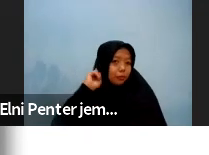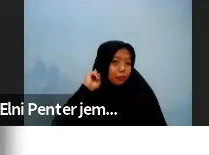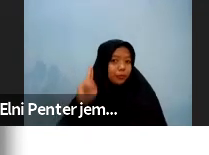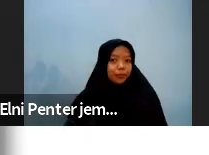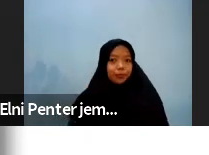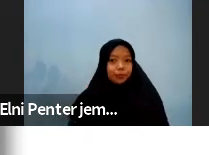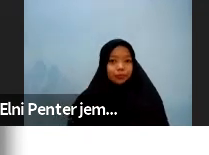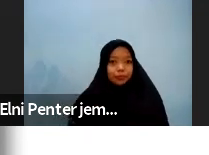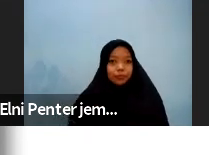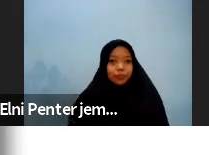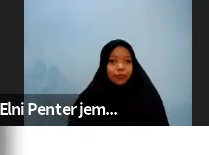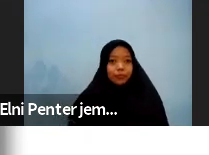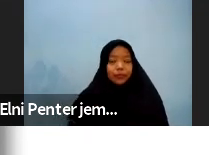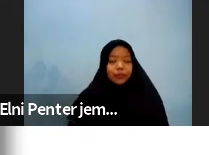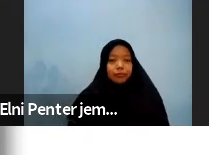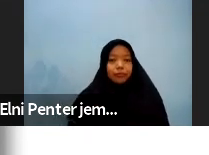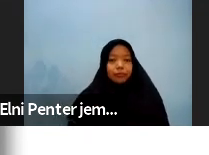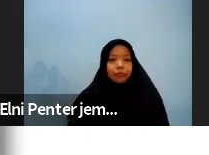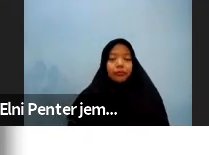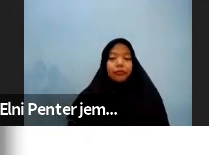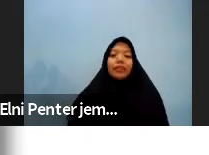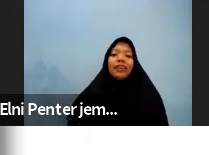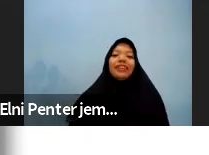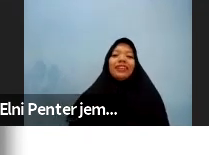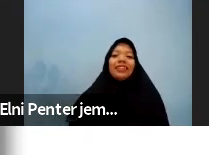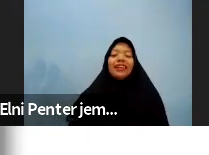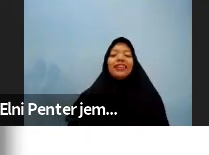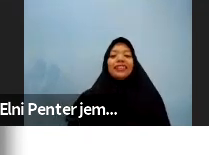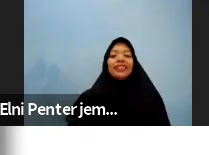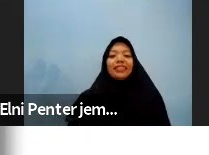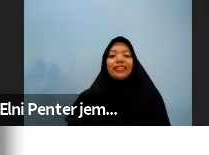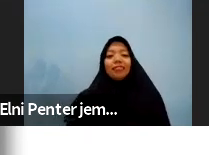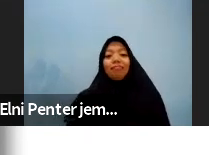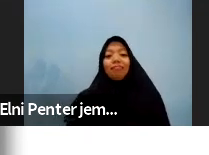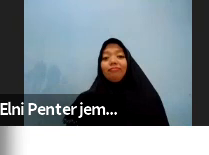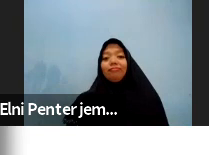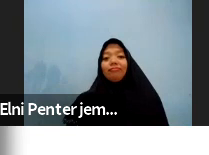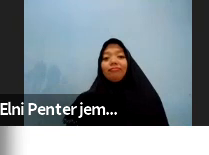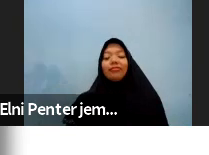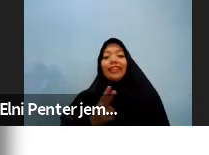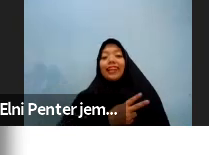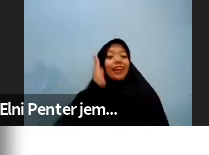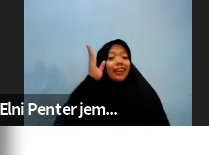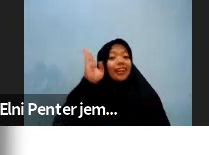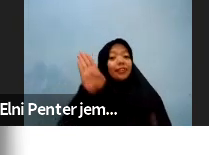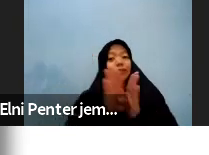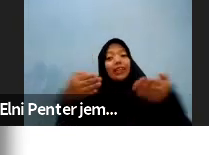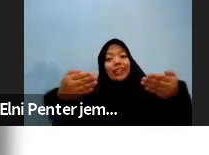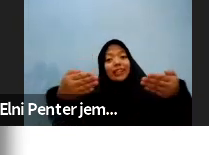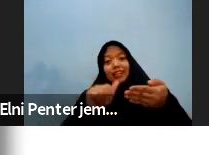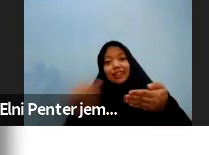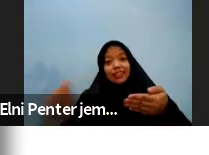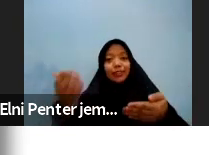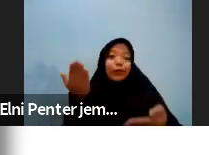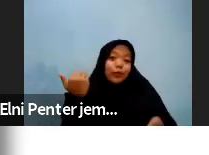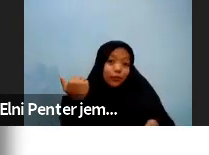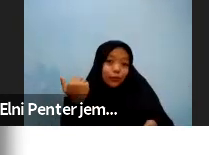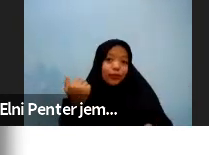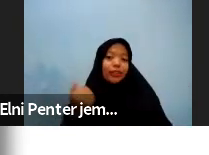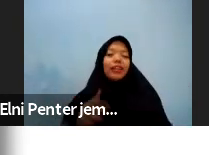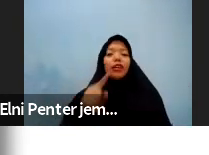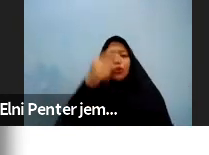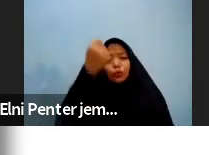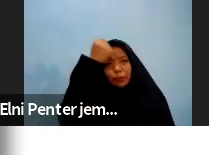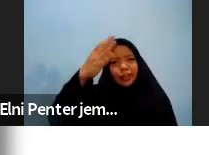Eh ada pepatah Tak Kenal Maka Tak Sayang jadi saya harus berkenalan dulu sehingga semuanya tahu nih Ini apa